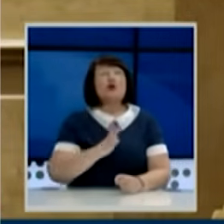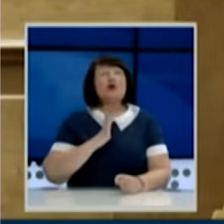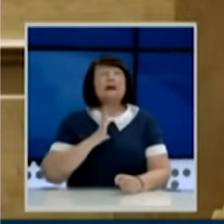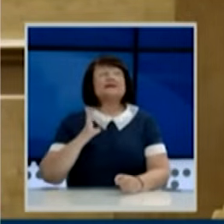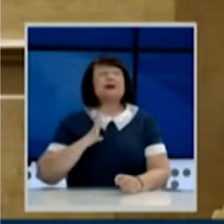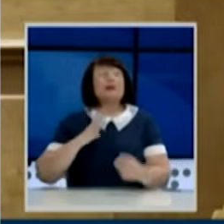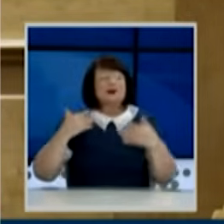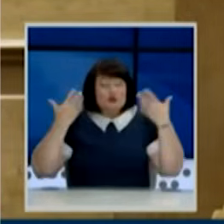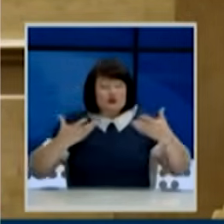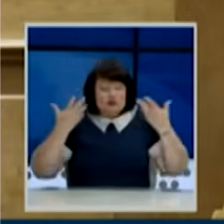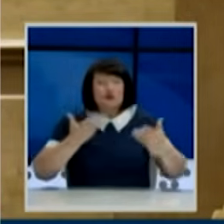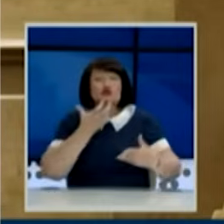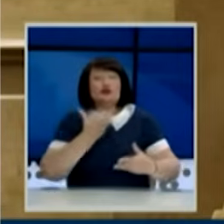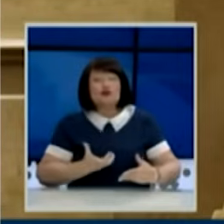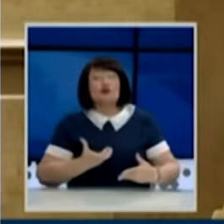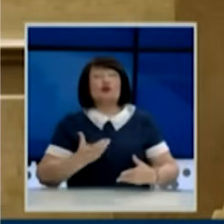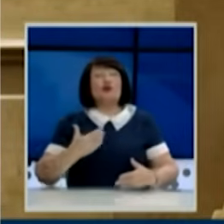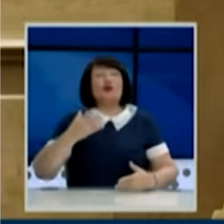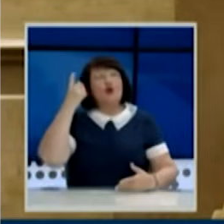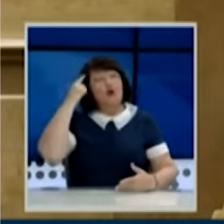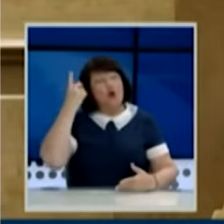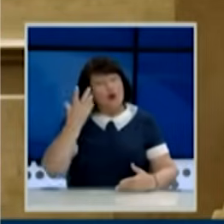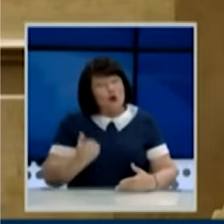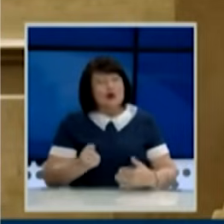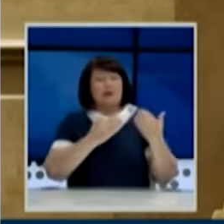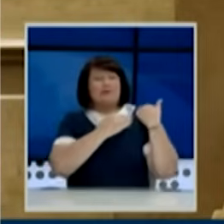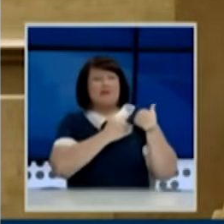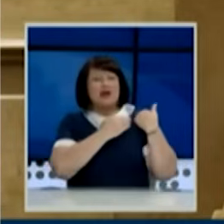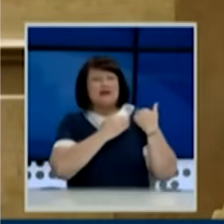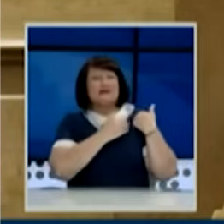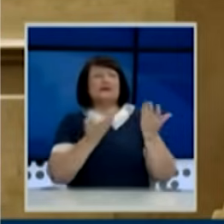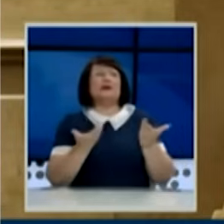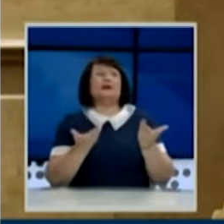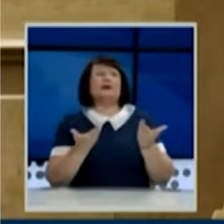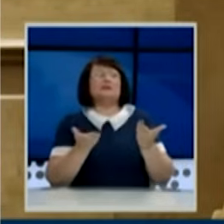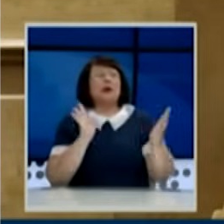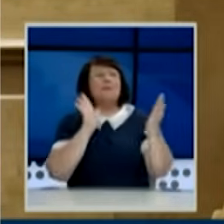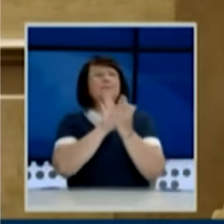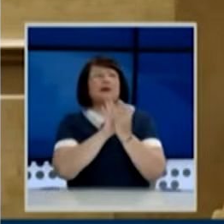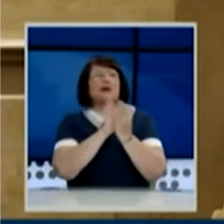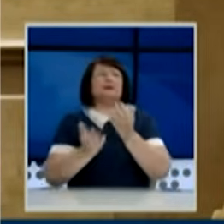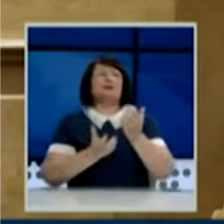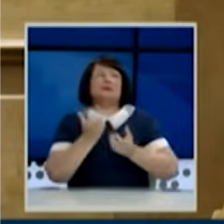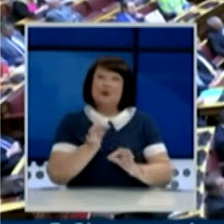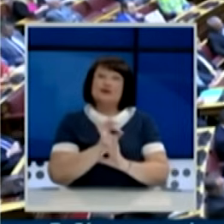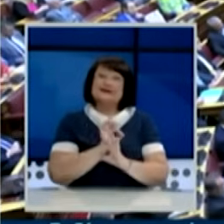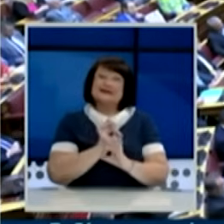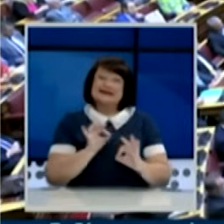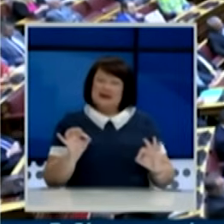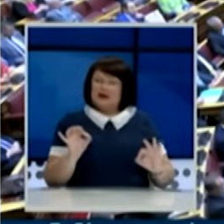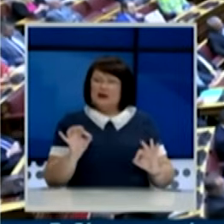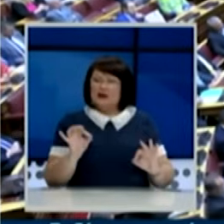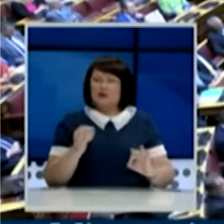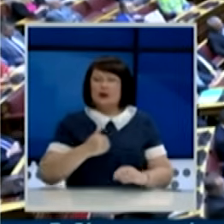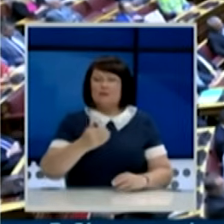να γίνει ό,τι μπορεί να γίνει, τουλάχιστον οι άνθρωποι, γιατί και αυτό για το οποίο επερώταν μέχρι τώρα η κυβέρνηση του κ. Μητσοτάκη, και